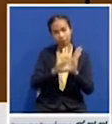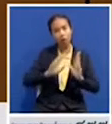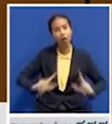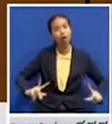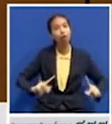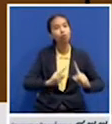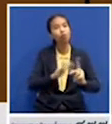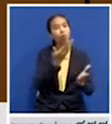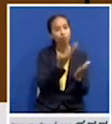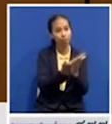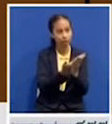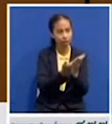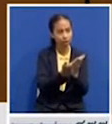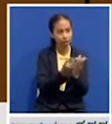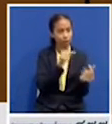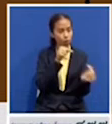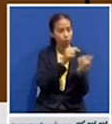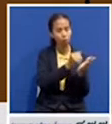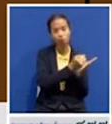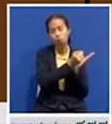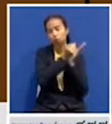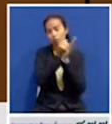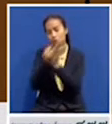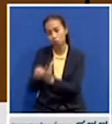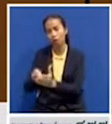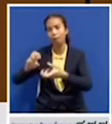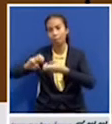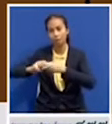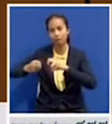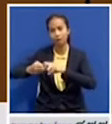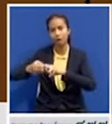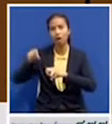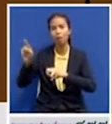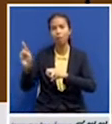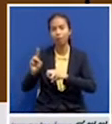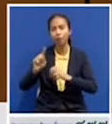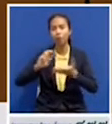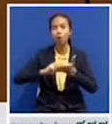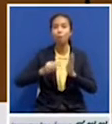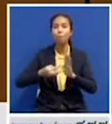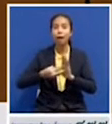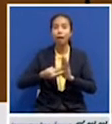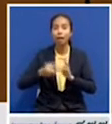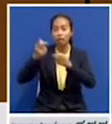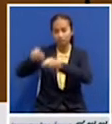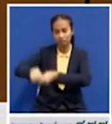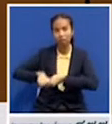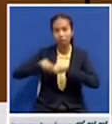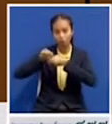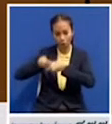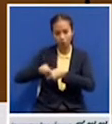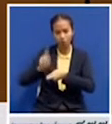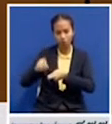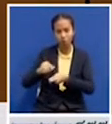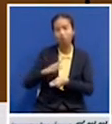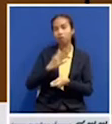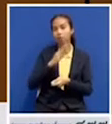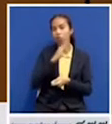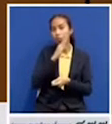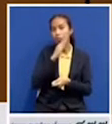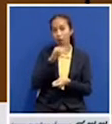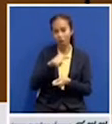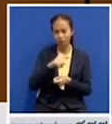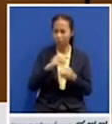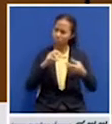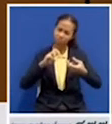การคลังว่าโดยการช่วยเหลือผู้ประสบสาธารณภัยนะครับก็หมายความว่าเกษตรกรต้องมีความเสียหายโดยใช้คำว่าโด